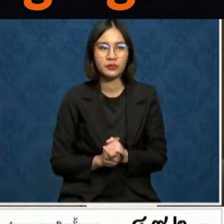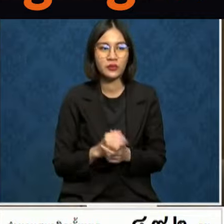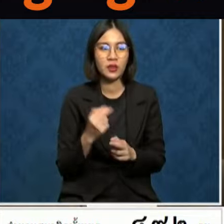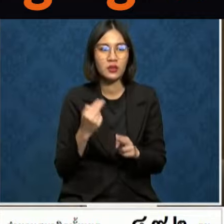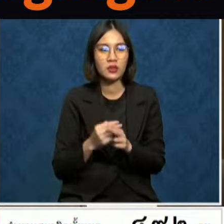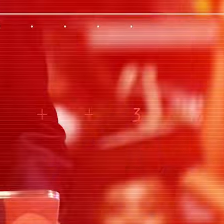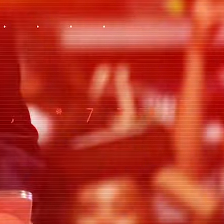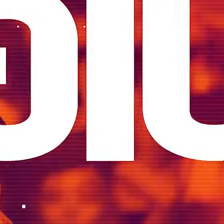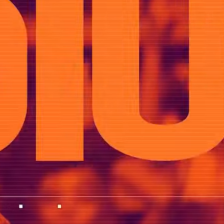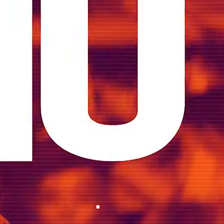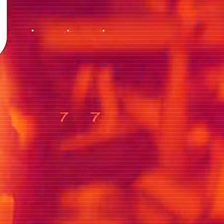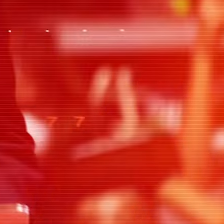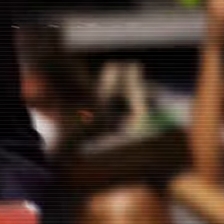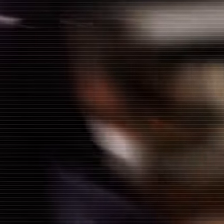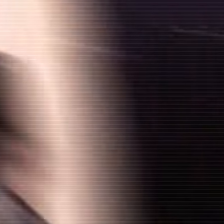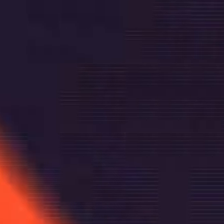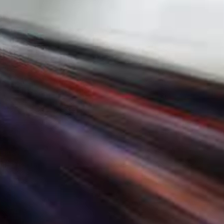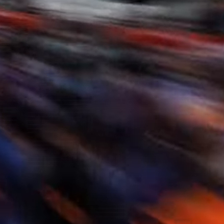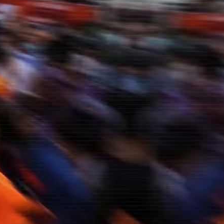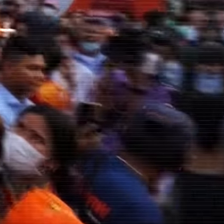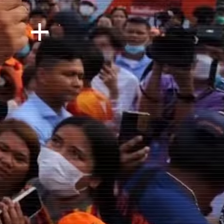ใจแผ่นดินค่ะ